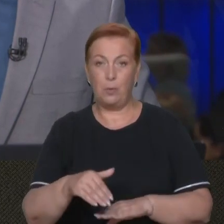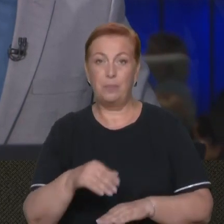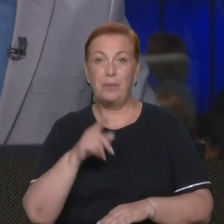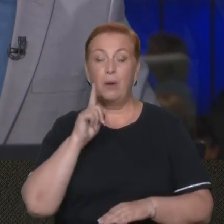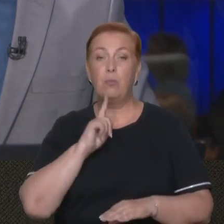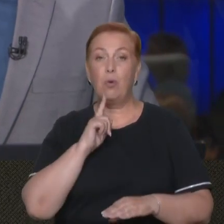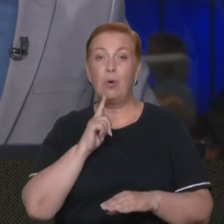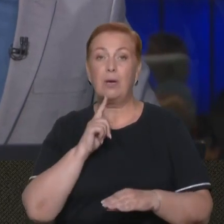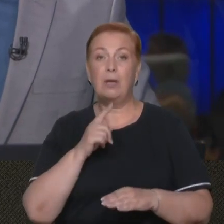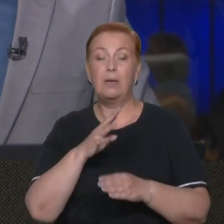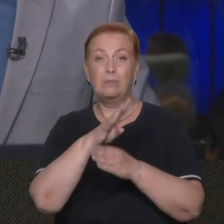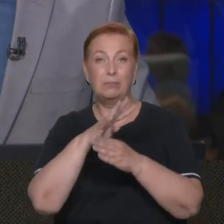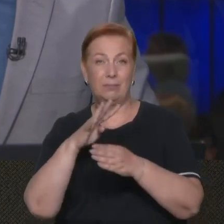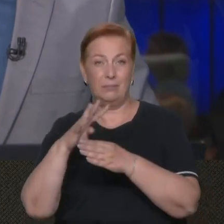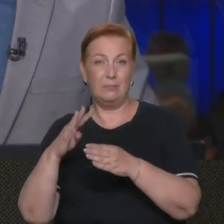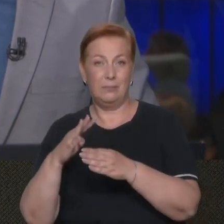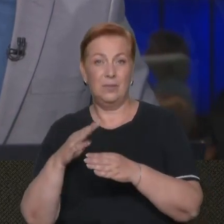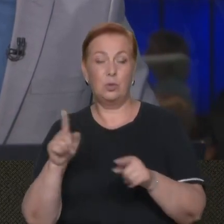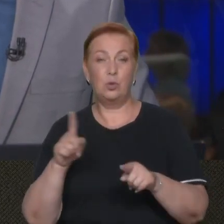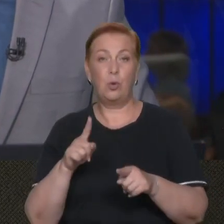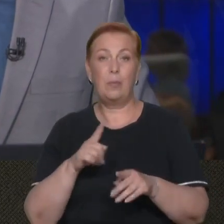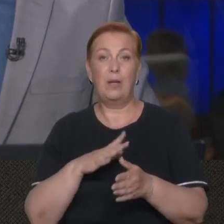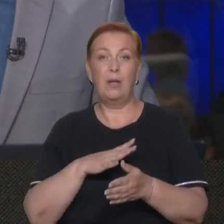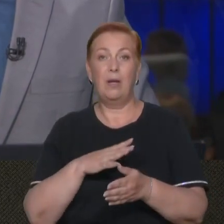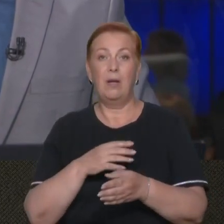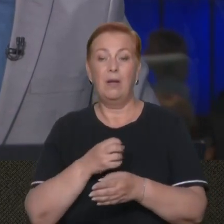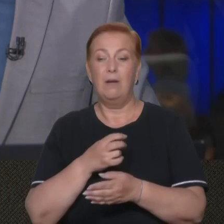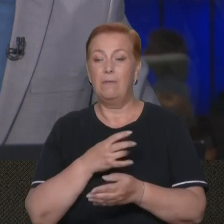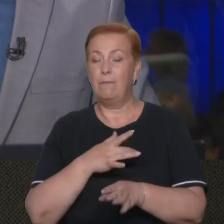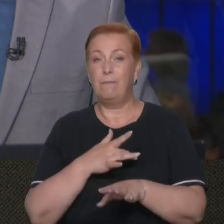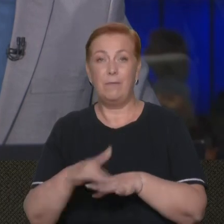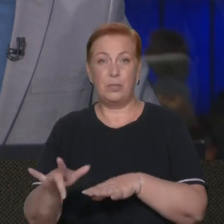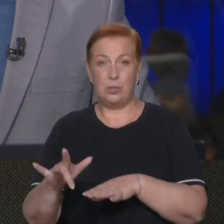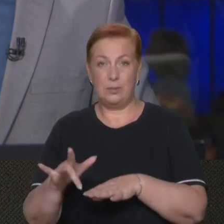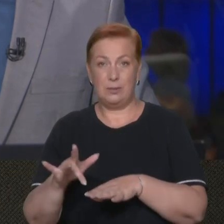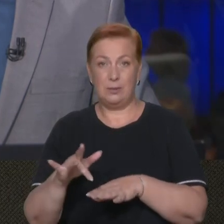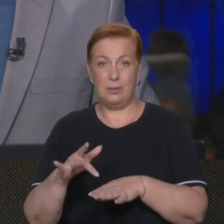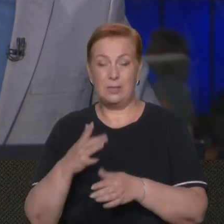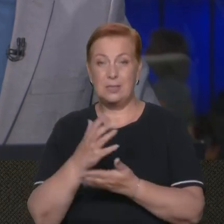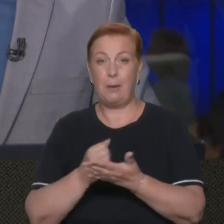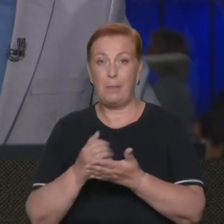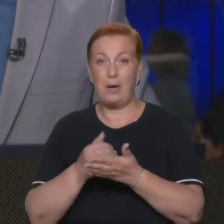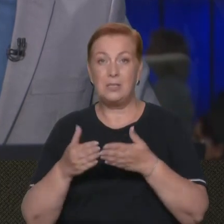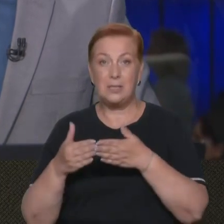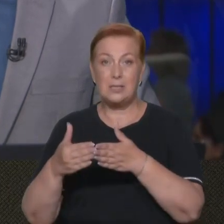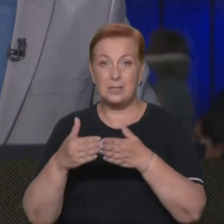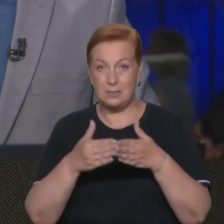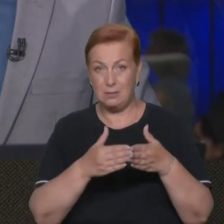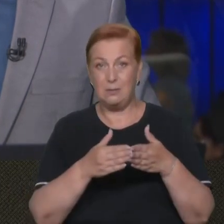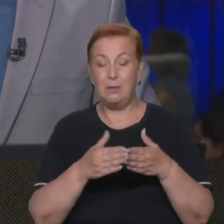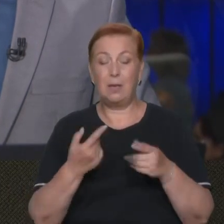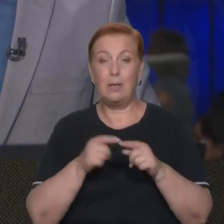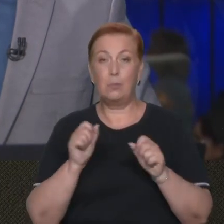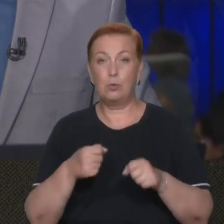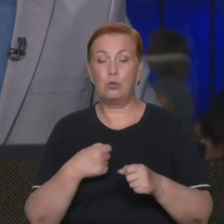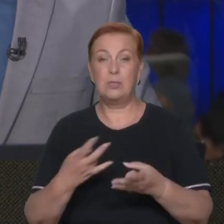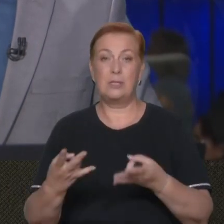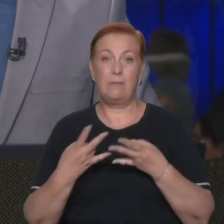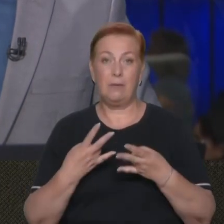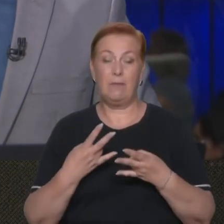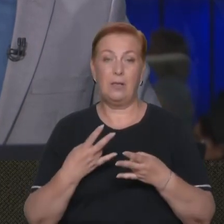щоб вичистити всі запаси ось таких човнів маневрових, які ще можуть завдавати шкоди